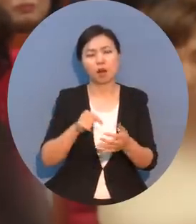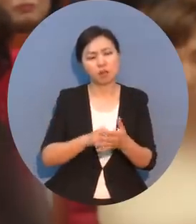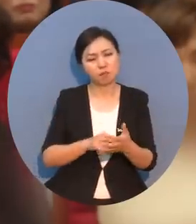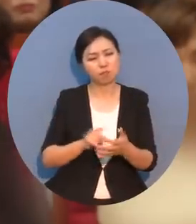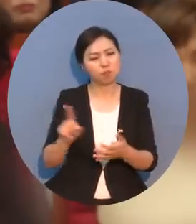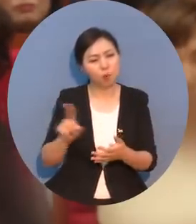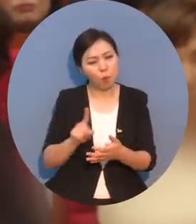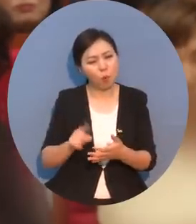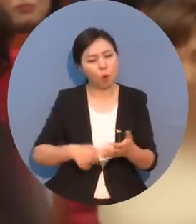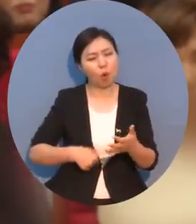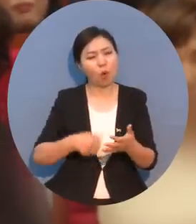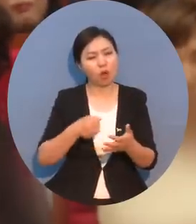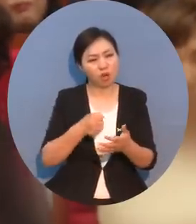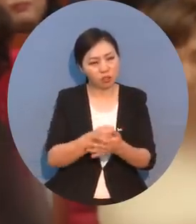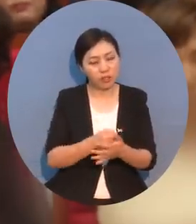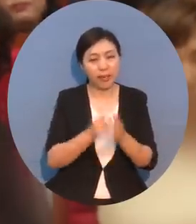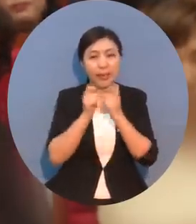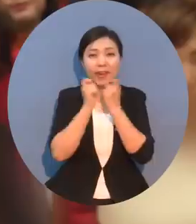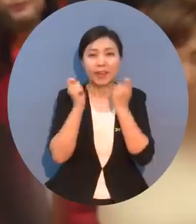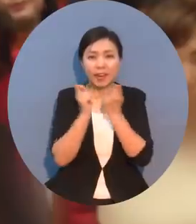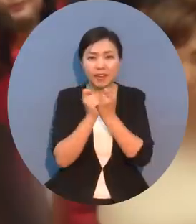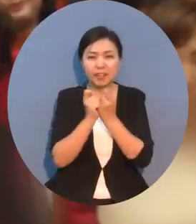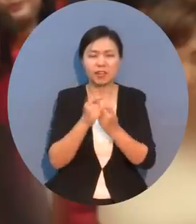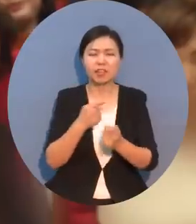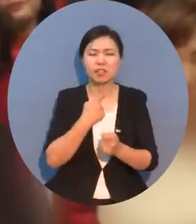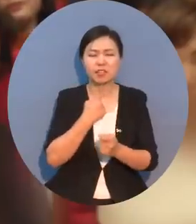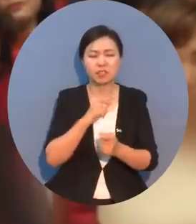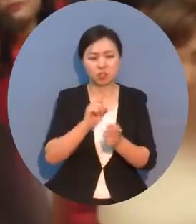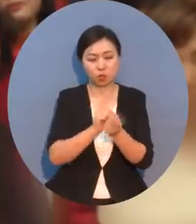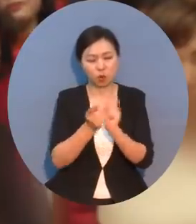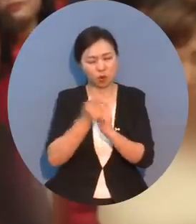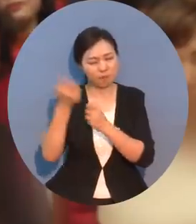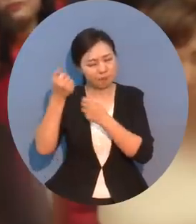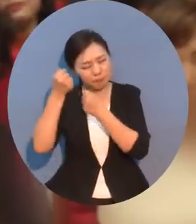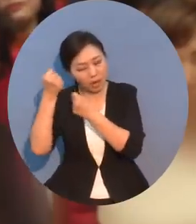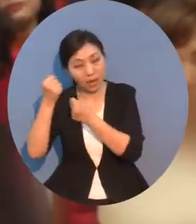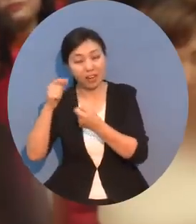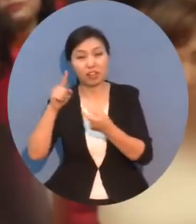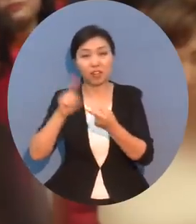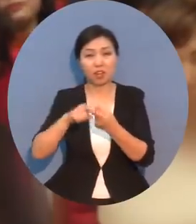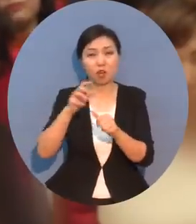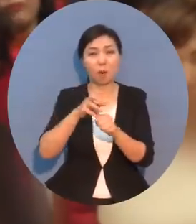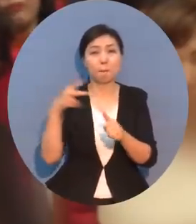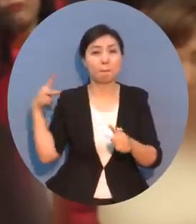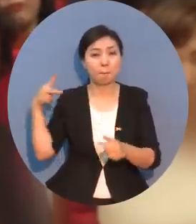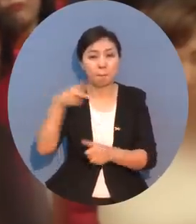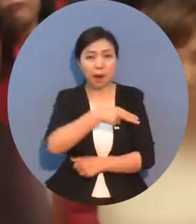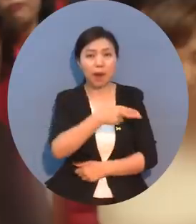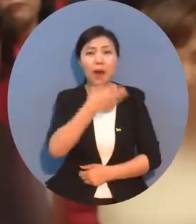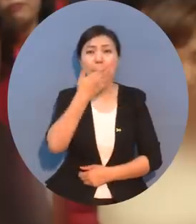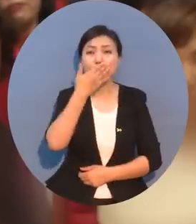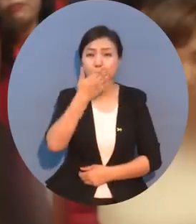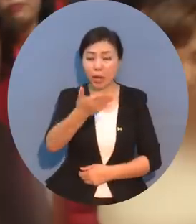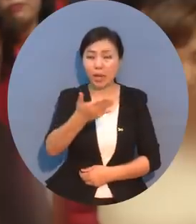어떤 마음을 가져야지 각각 개인들이 사로잡힘에서 벗어날 수 있을지 이런 그 어떤